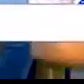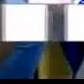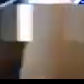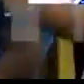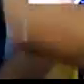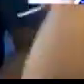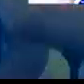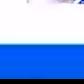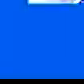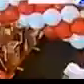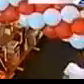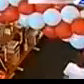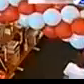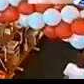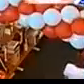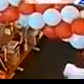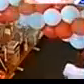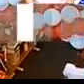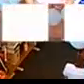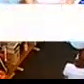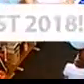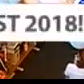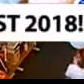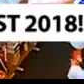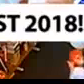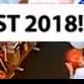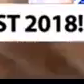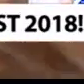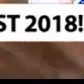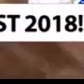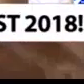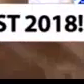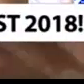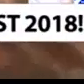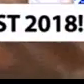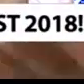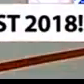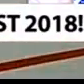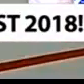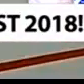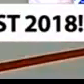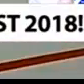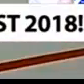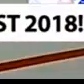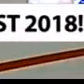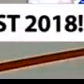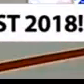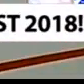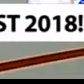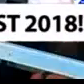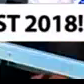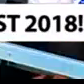frontiera și se îndreaptă spre Chișinău. La Chișinău a început cea de-a treia ediție a Târgului Internațional de Carte